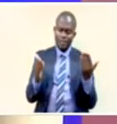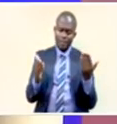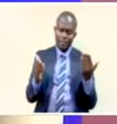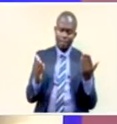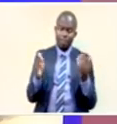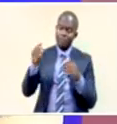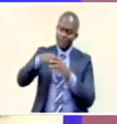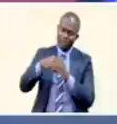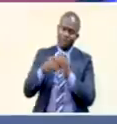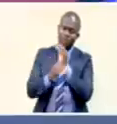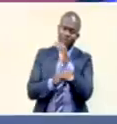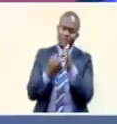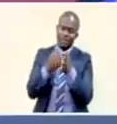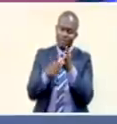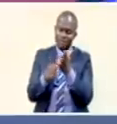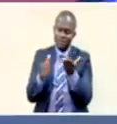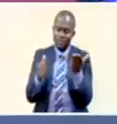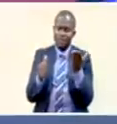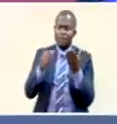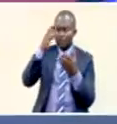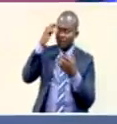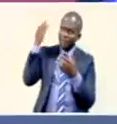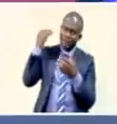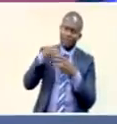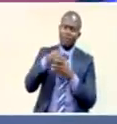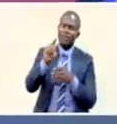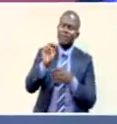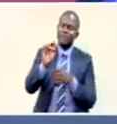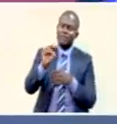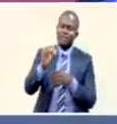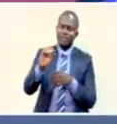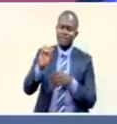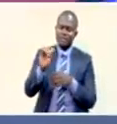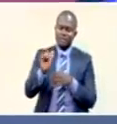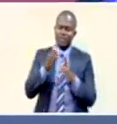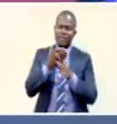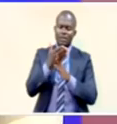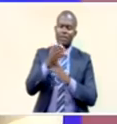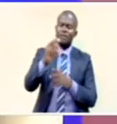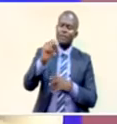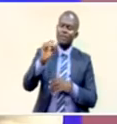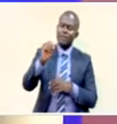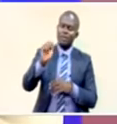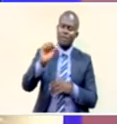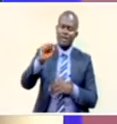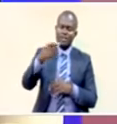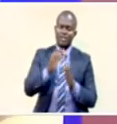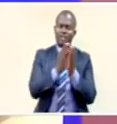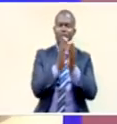bateraga igihugu ejo bundi ba Kinigi ari abanyuze za Nyamasheke ari